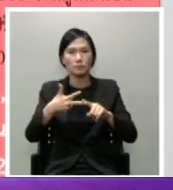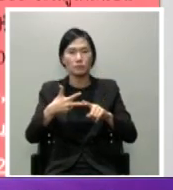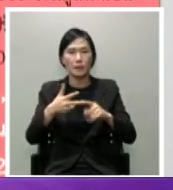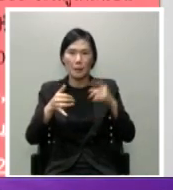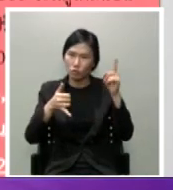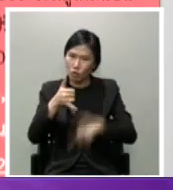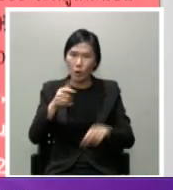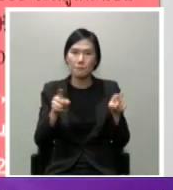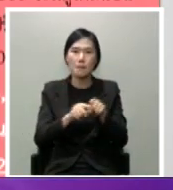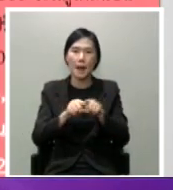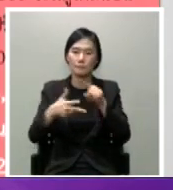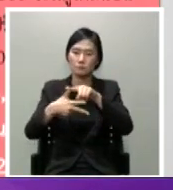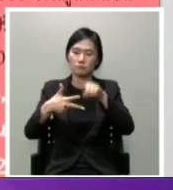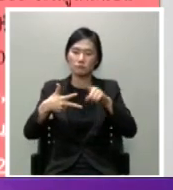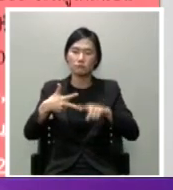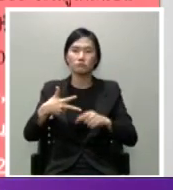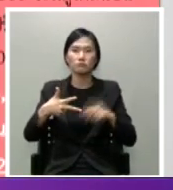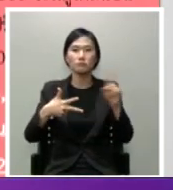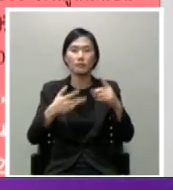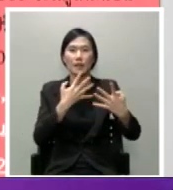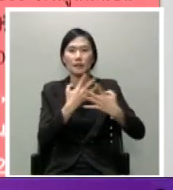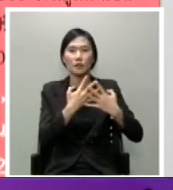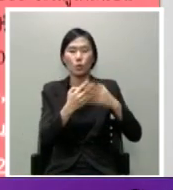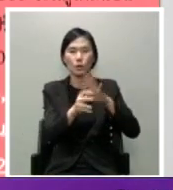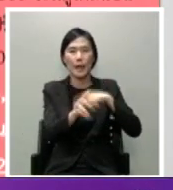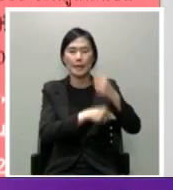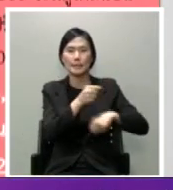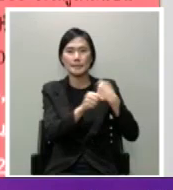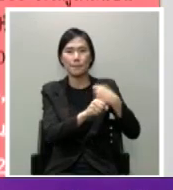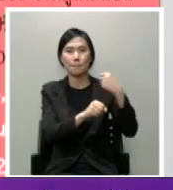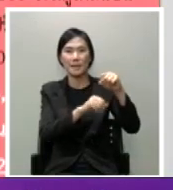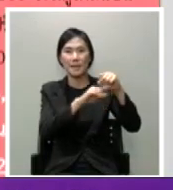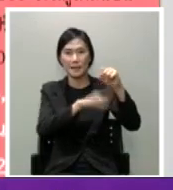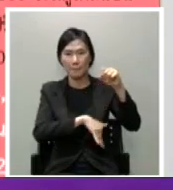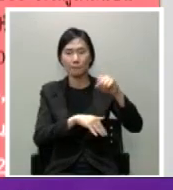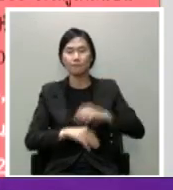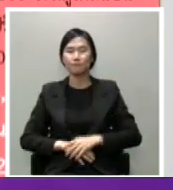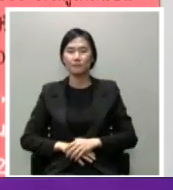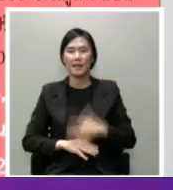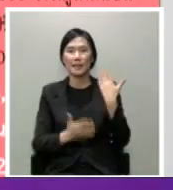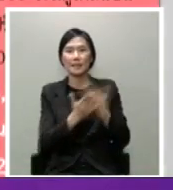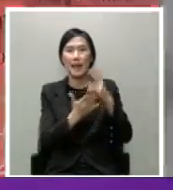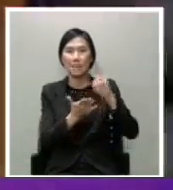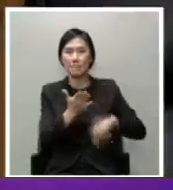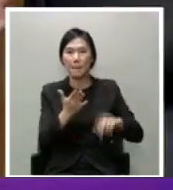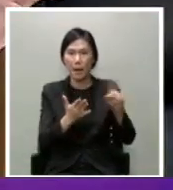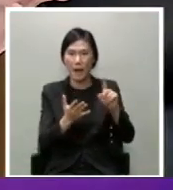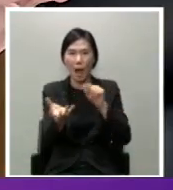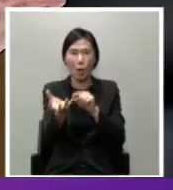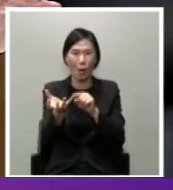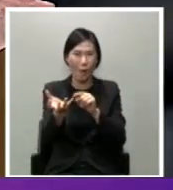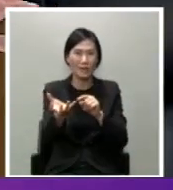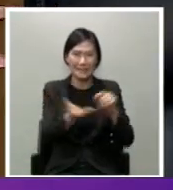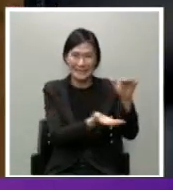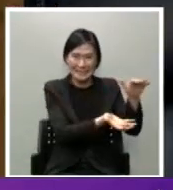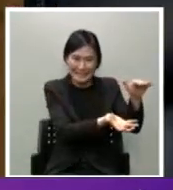ดคือจำคุกไม่เกิน10ปีแล้วก็จะต้องปรับโดยเอาราคาสินค้